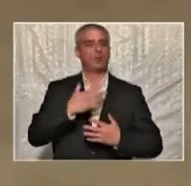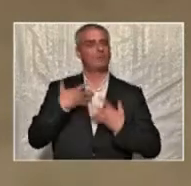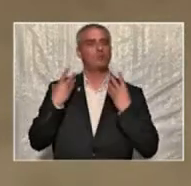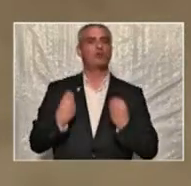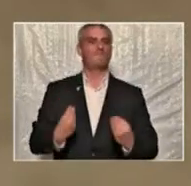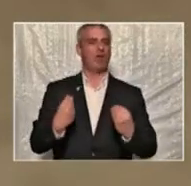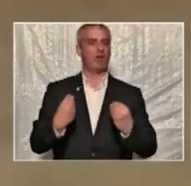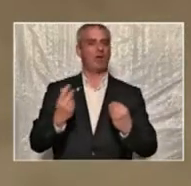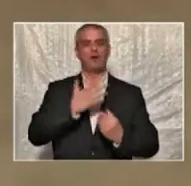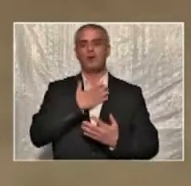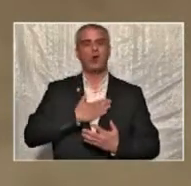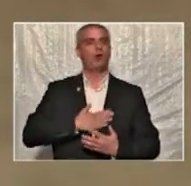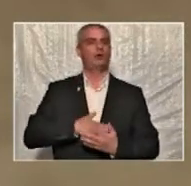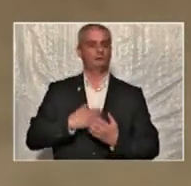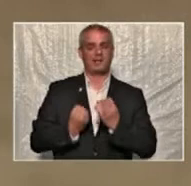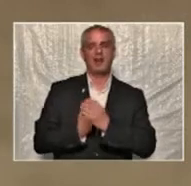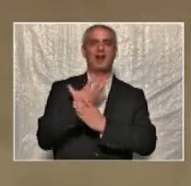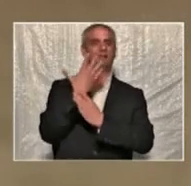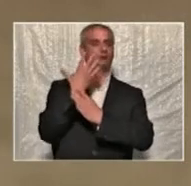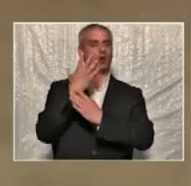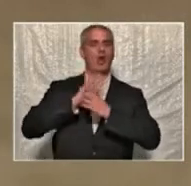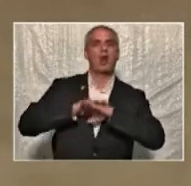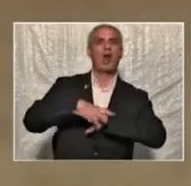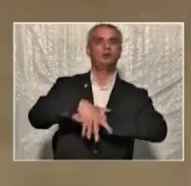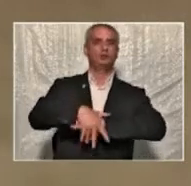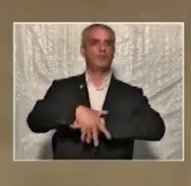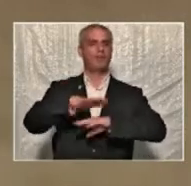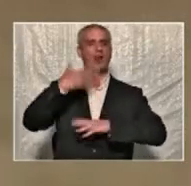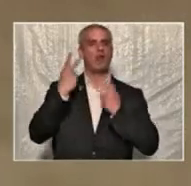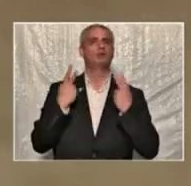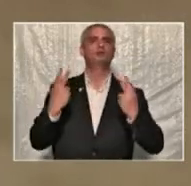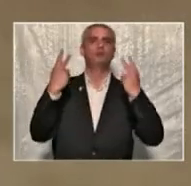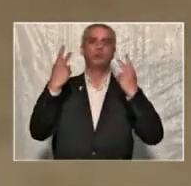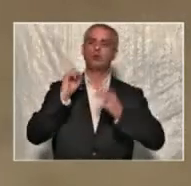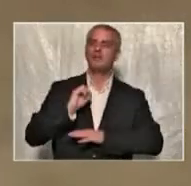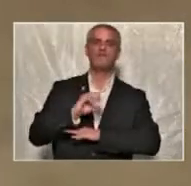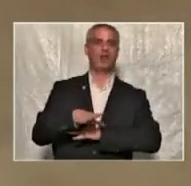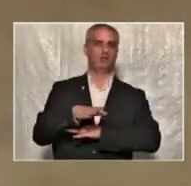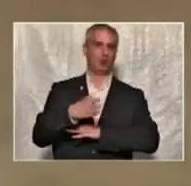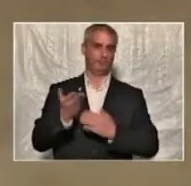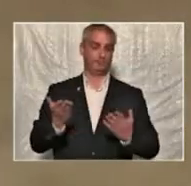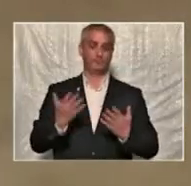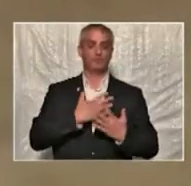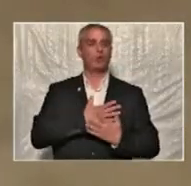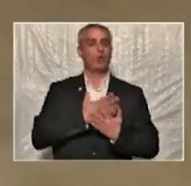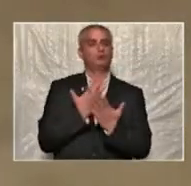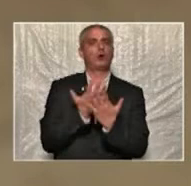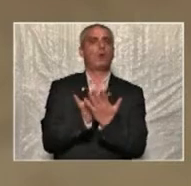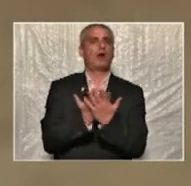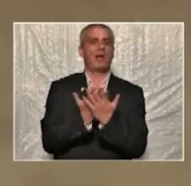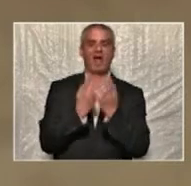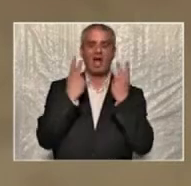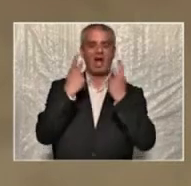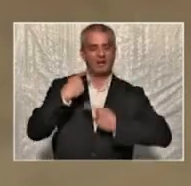טובה, המבטאת רצון ליצור, להשפיע, להיות משמעותיים ולתרום. רוח המוכיחה